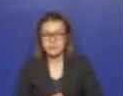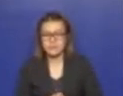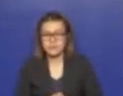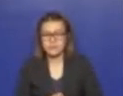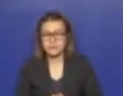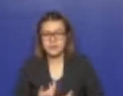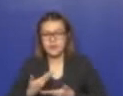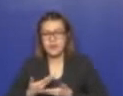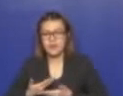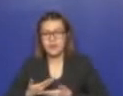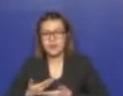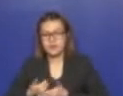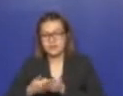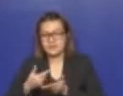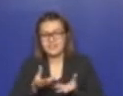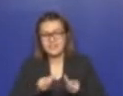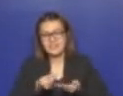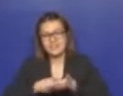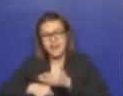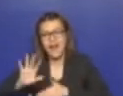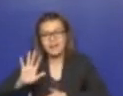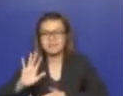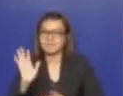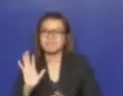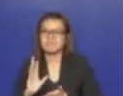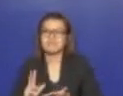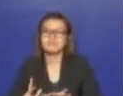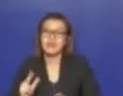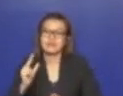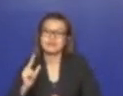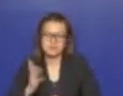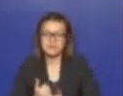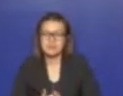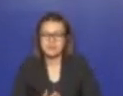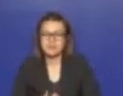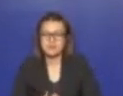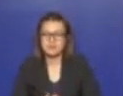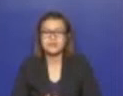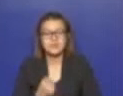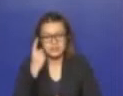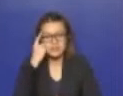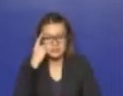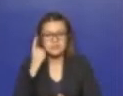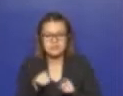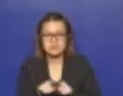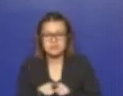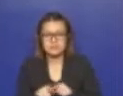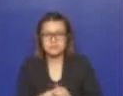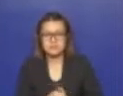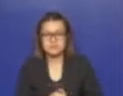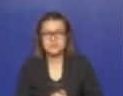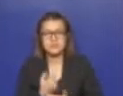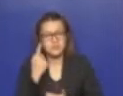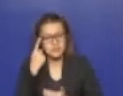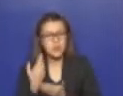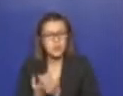การขายทอดตลาดสินทรัพย์ที่เป็นที่เอามาประกันเราก็คำนึงถึงตรงนี้นะครับฉะนั้นกองทุนพยายามที่